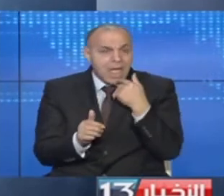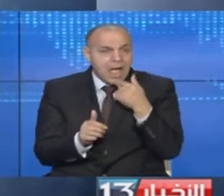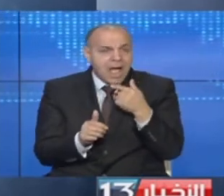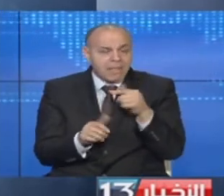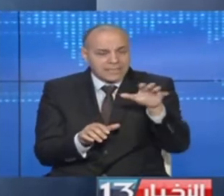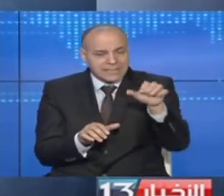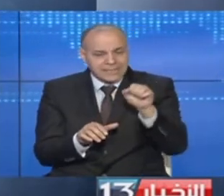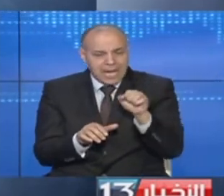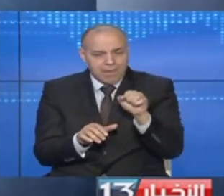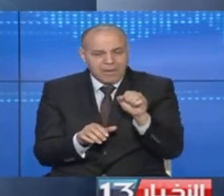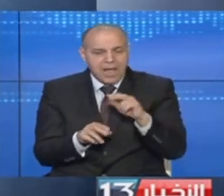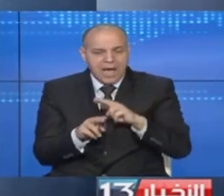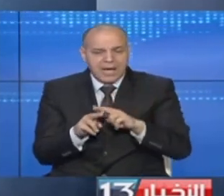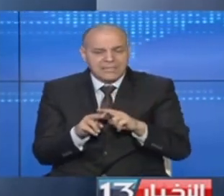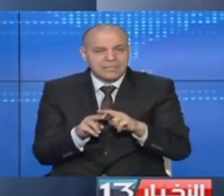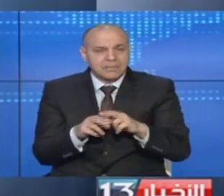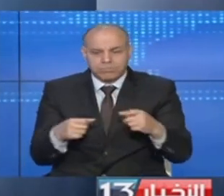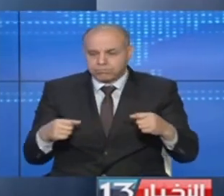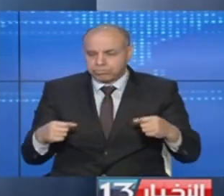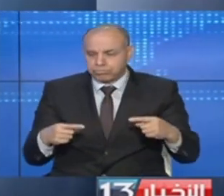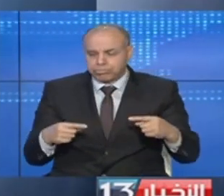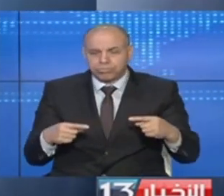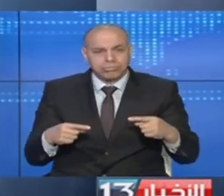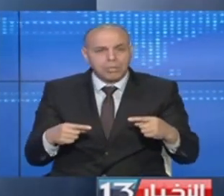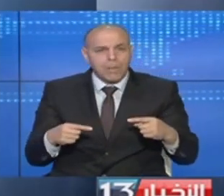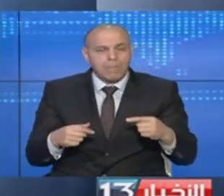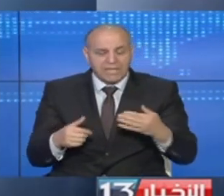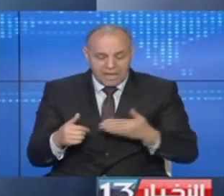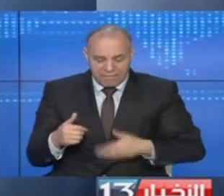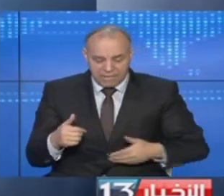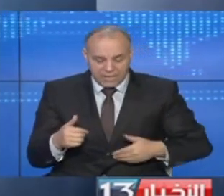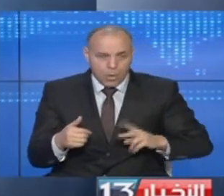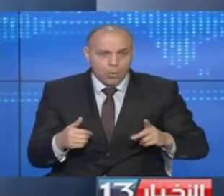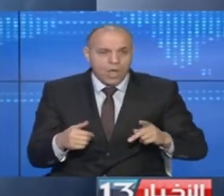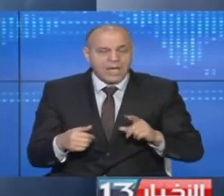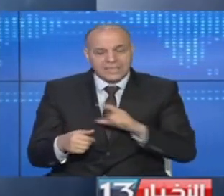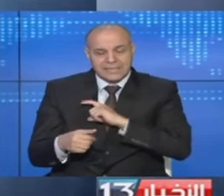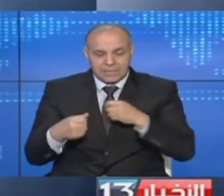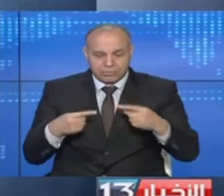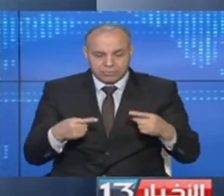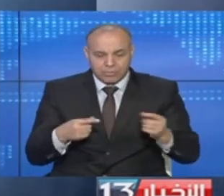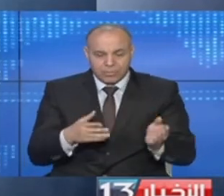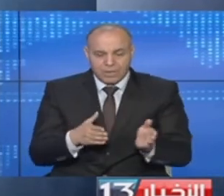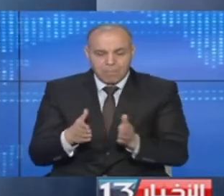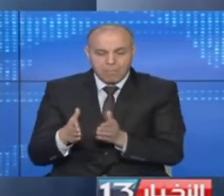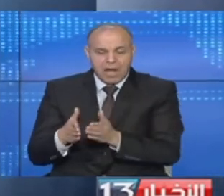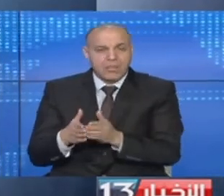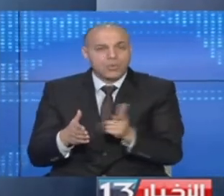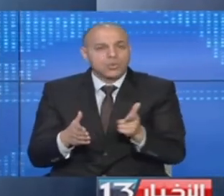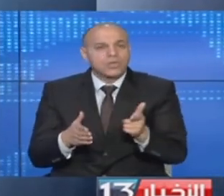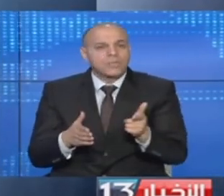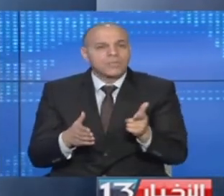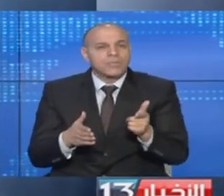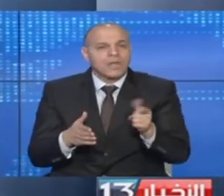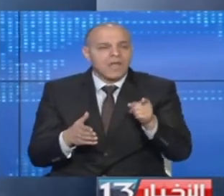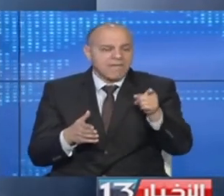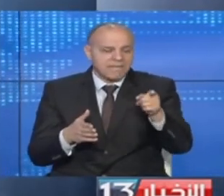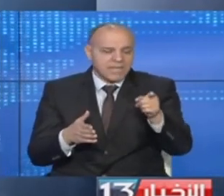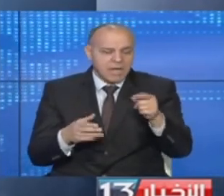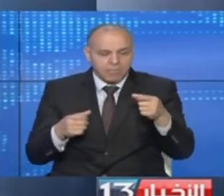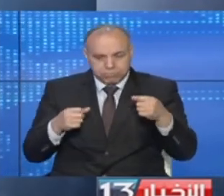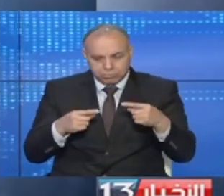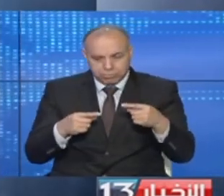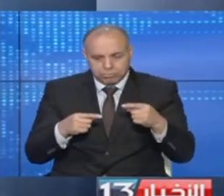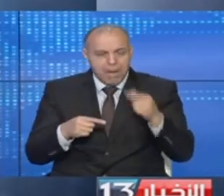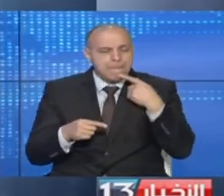حيث يستقبل ملعب رادس إحدى قمتي الجولة بين النادي الإفريقي والنجم الرياضي الساحلي، ويحتضن مركب الهادي النيفر